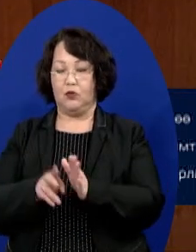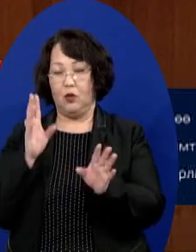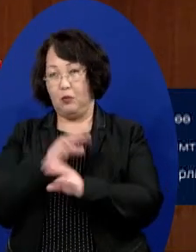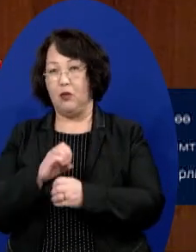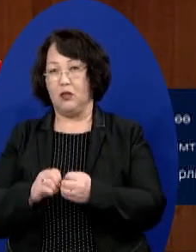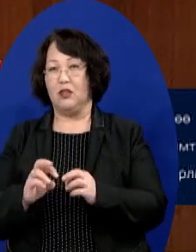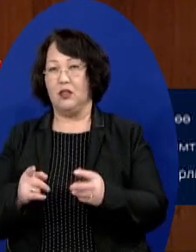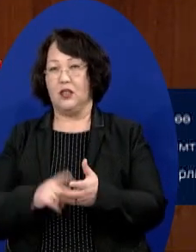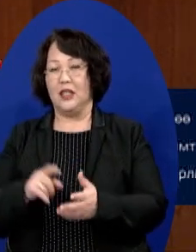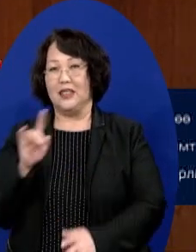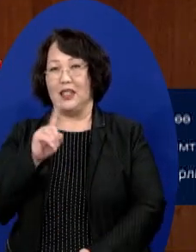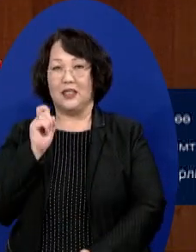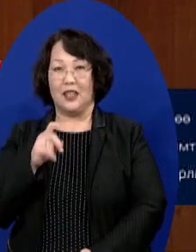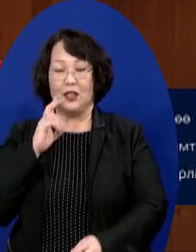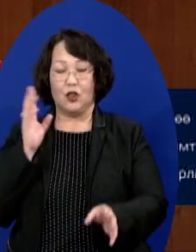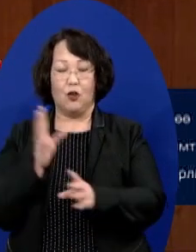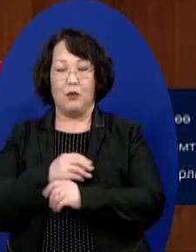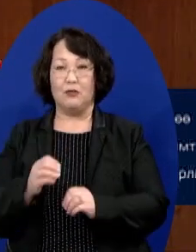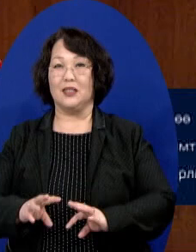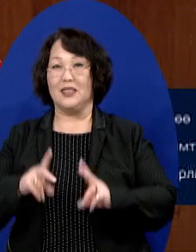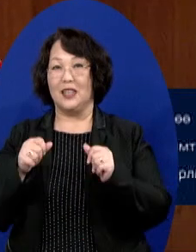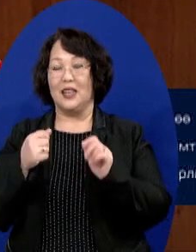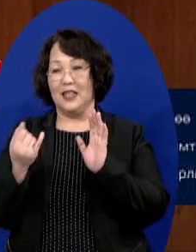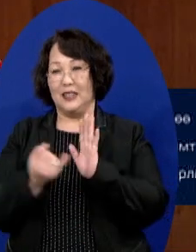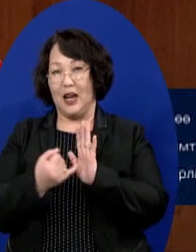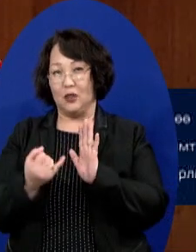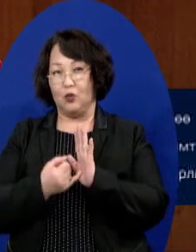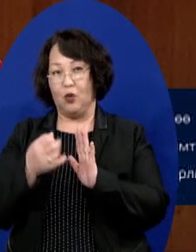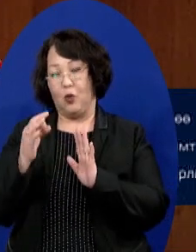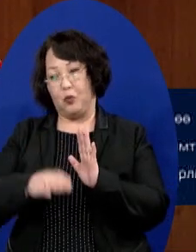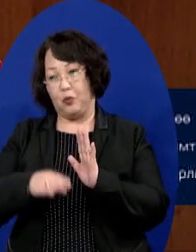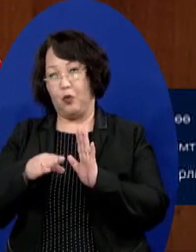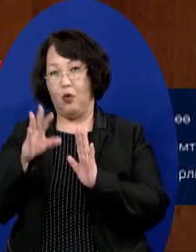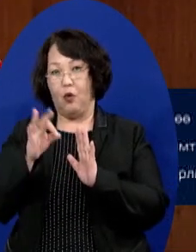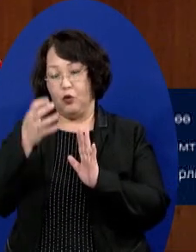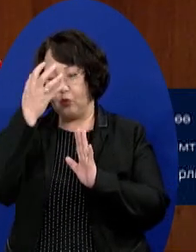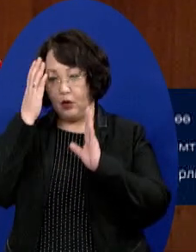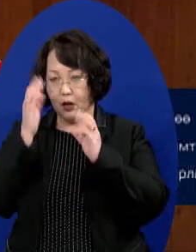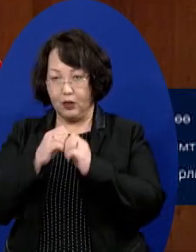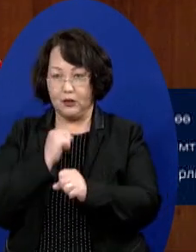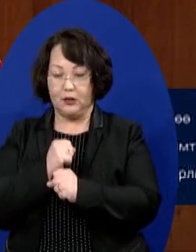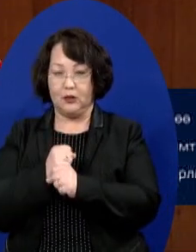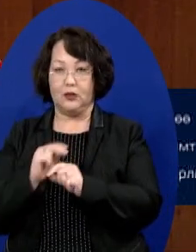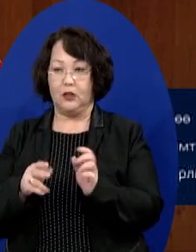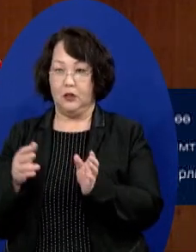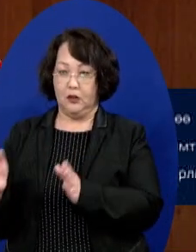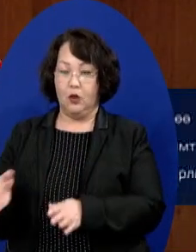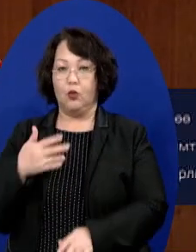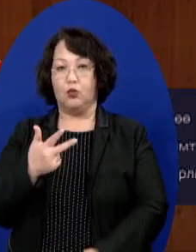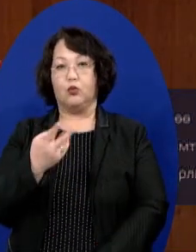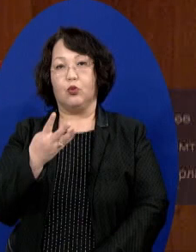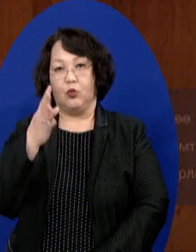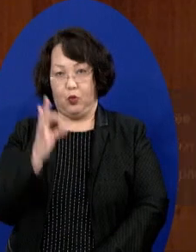сайжруулах, за тодорхой хэмжээнд одоо 66-аас доошгүй хувь дээр нь төр хяналтаа тавиад, за 34 хүртэлх хувийг